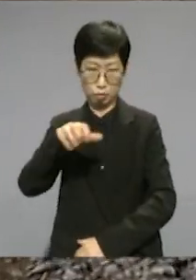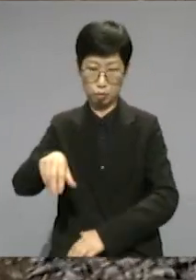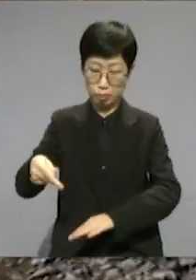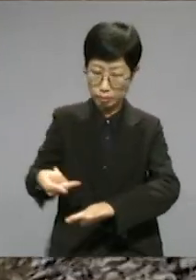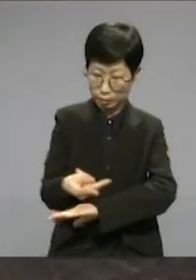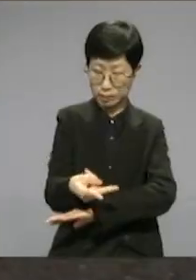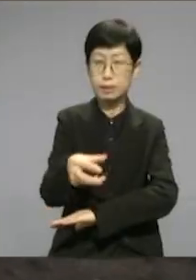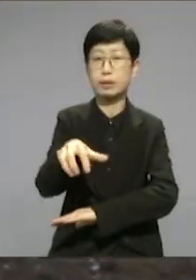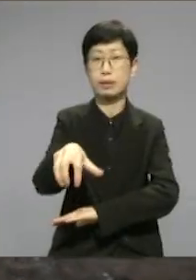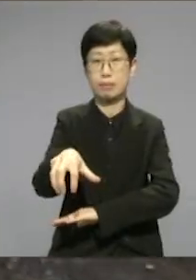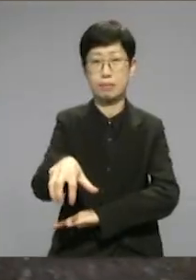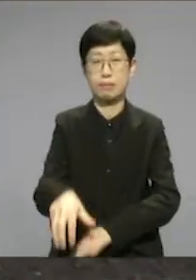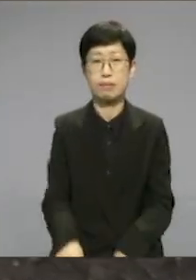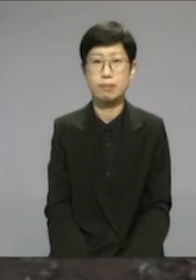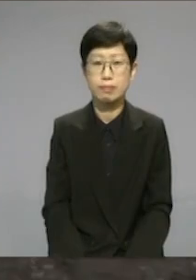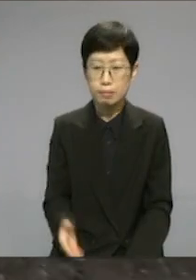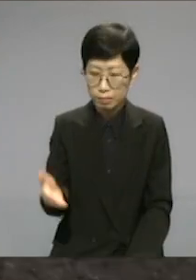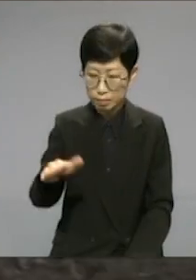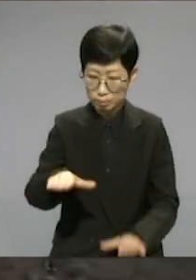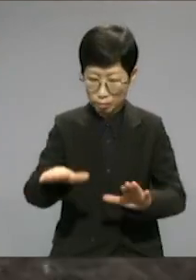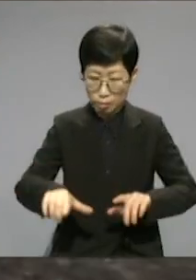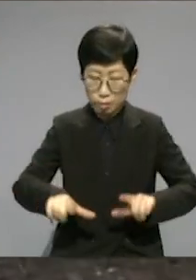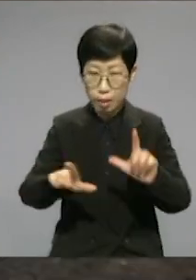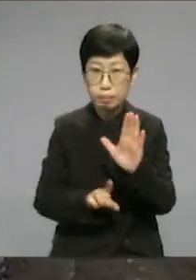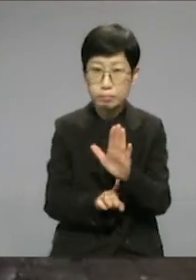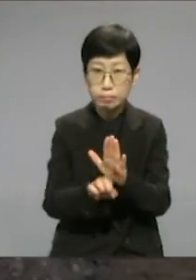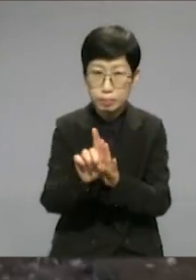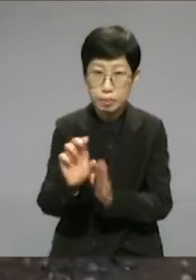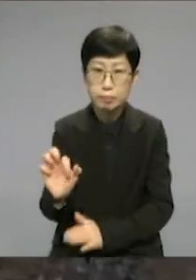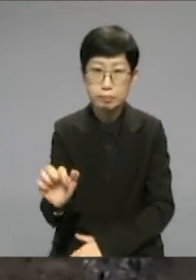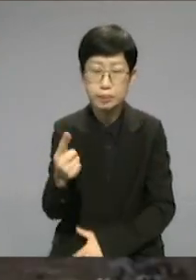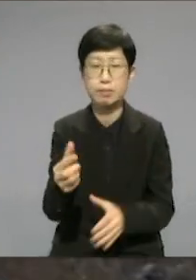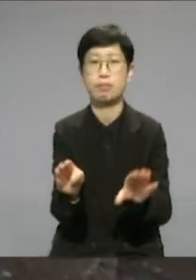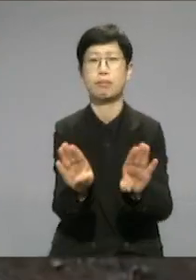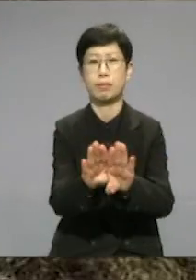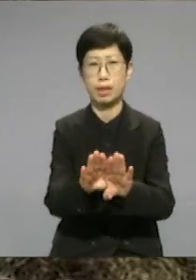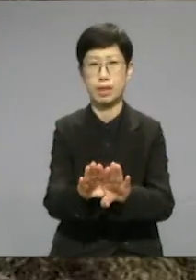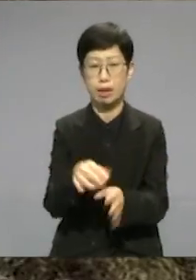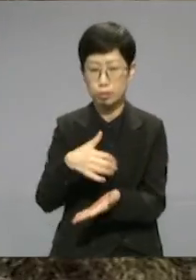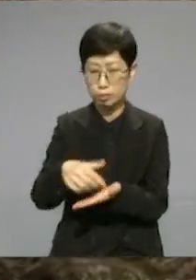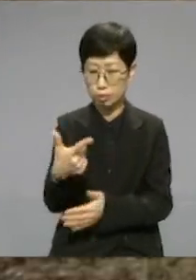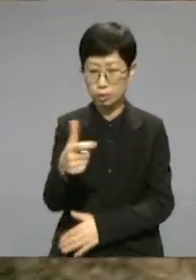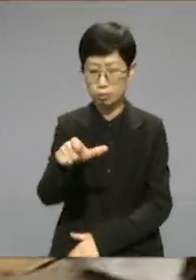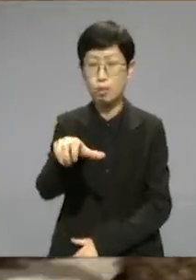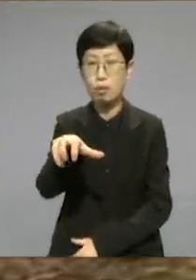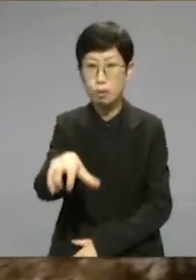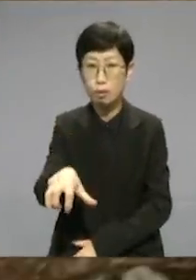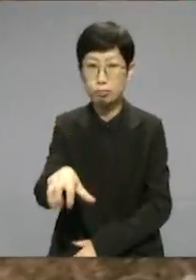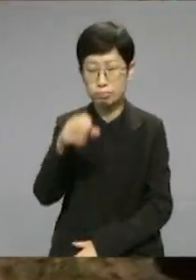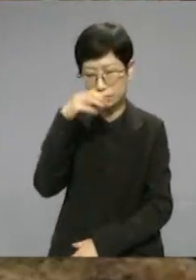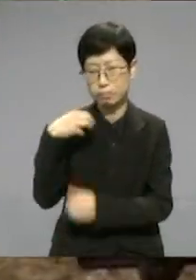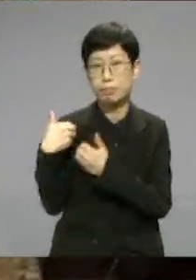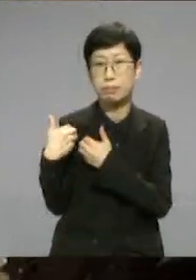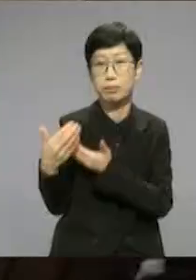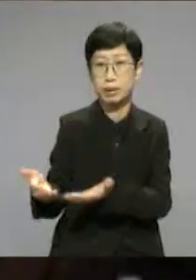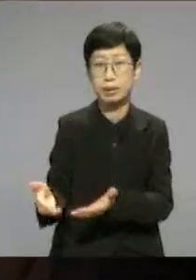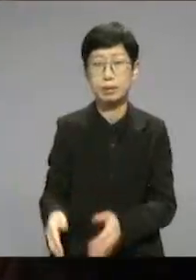곳입니다. 하지만 올해는 기후변화로 문을 닫았고 65개 슬로프는 방치되고